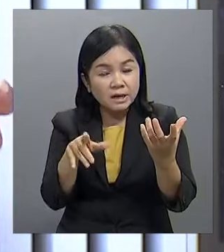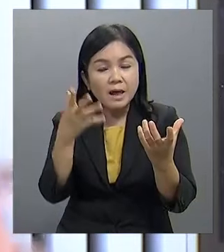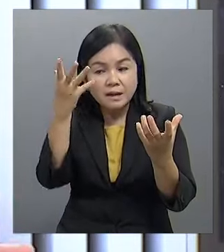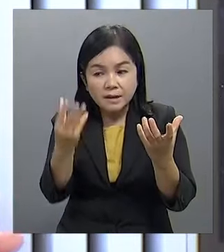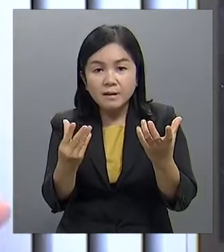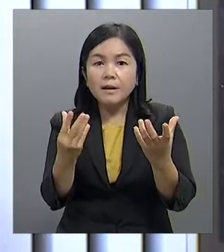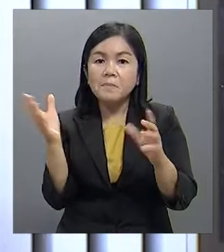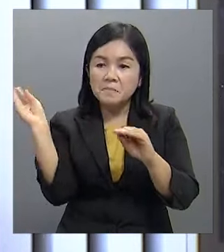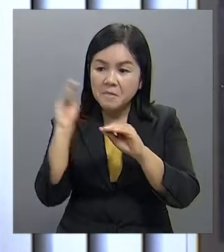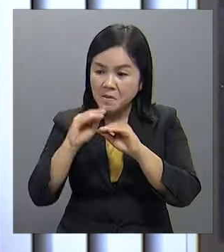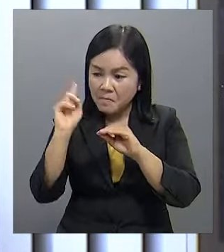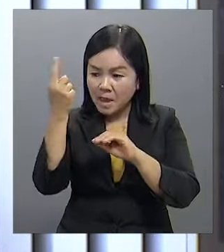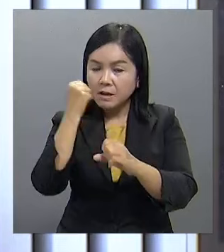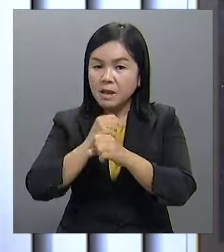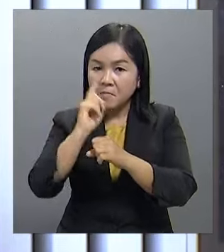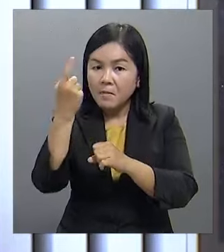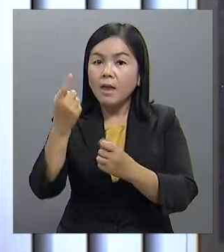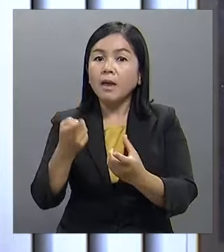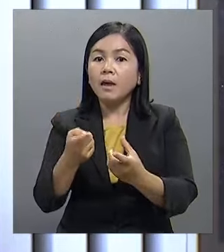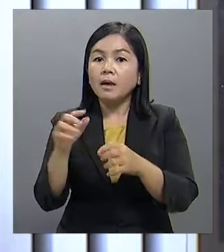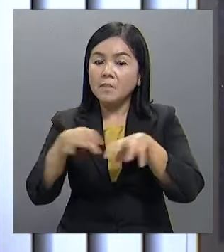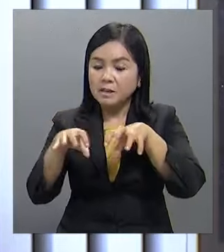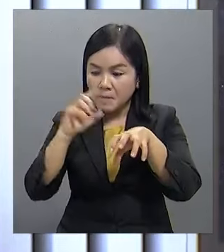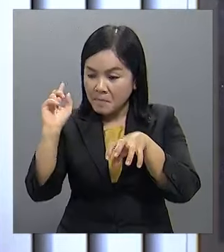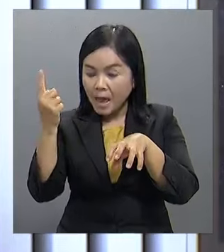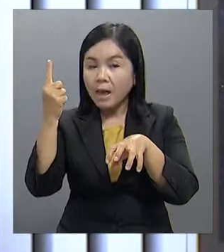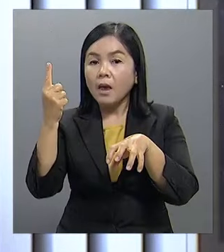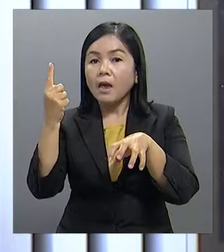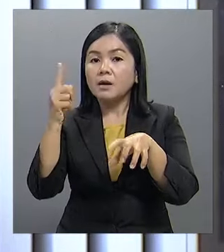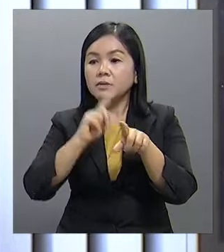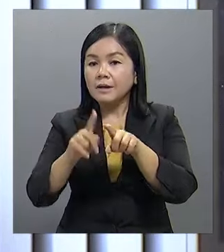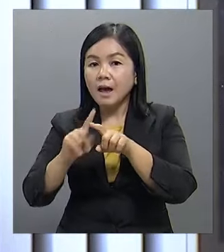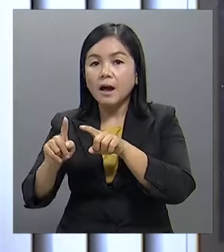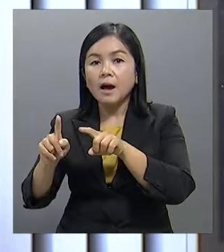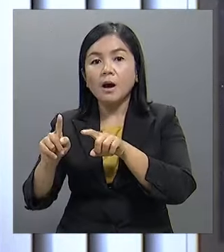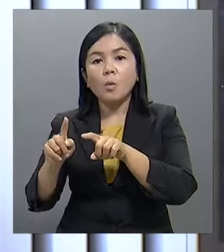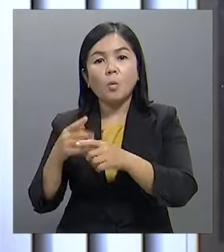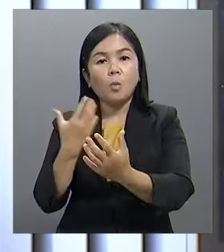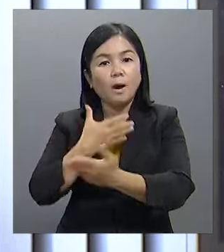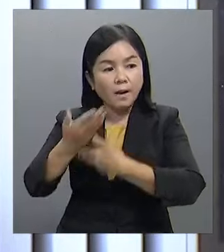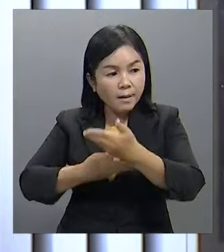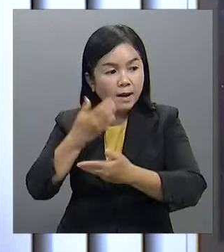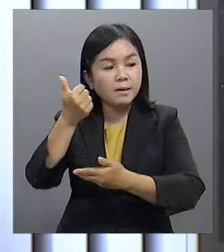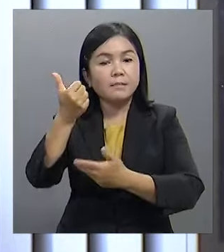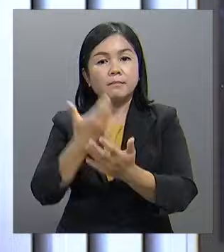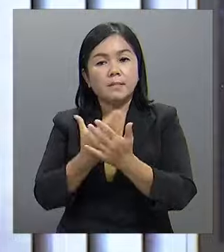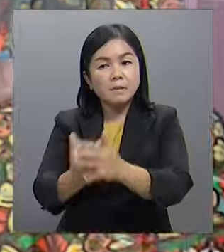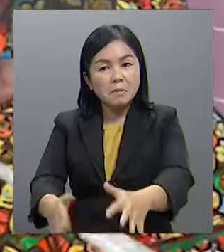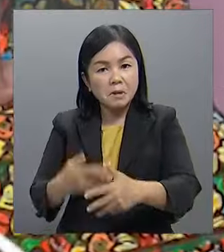ขยะแล้วด้วยซ้ำบางอย่างเอามา reuse นะมาใช้ซ้ำเกิดเป็นรายได้ขายต่อเดือนได้เป็นหมื่นเลยครับ